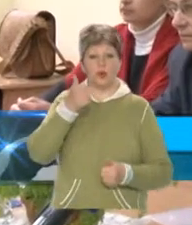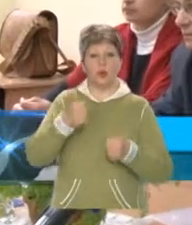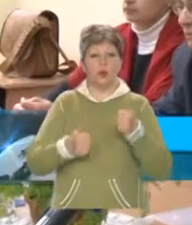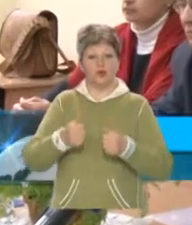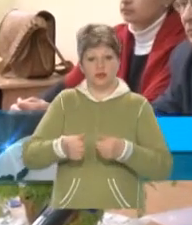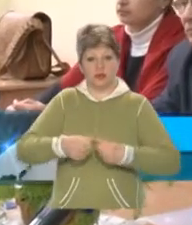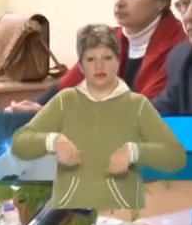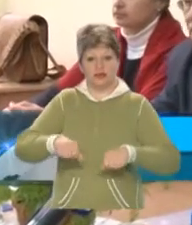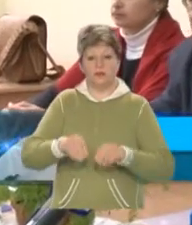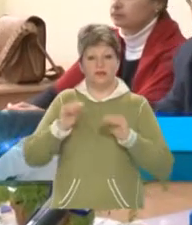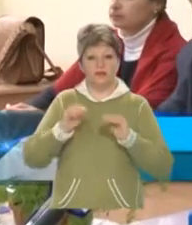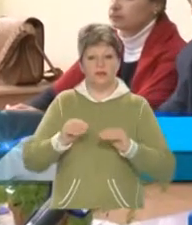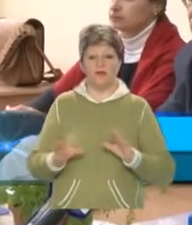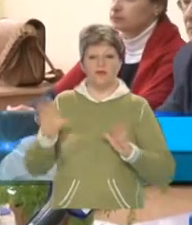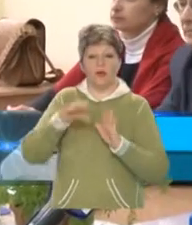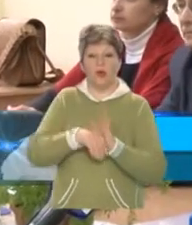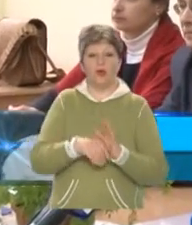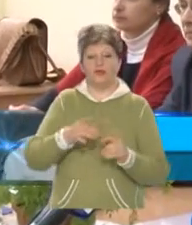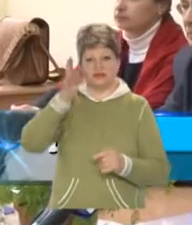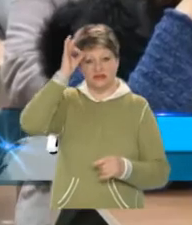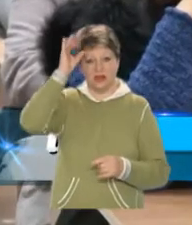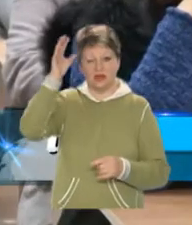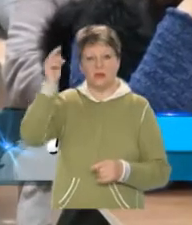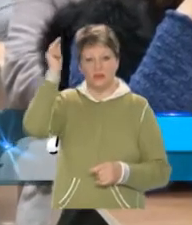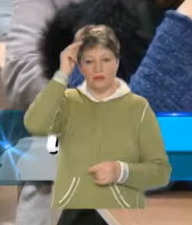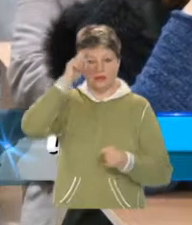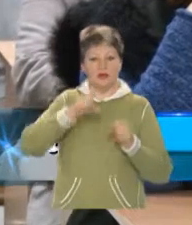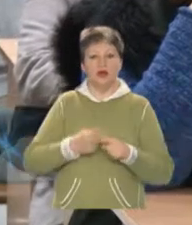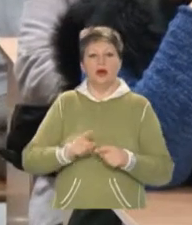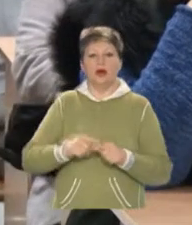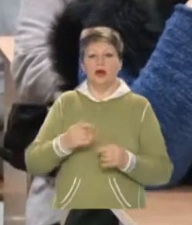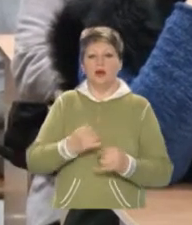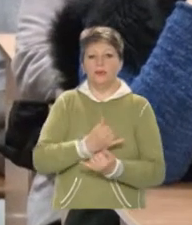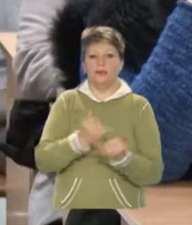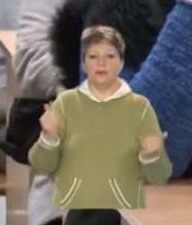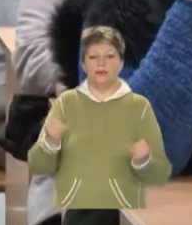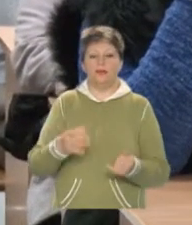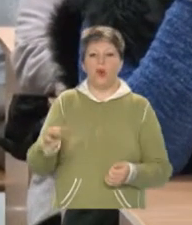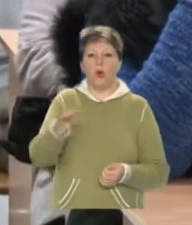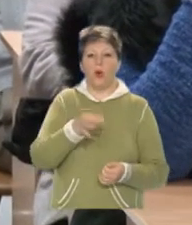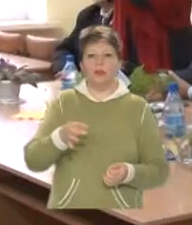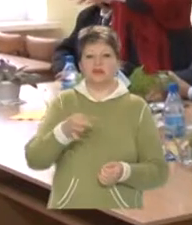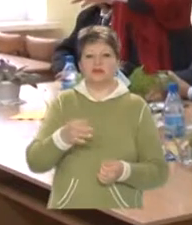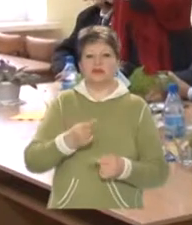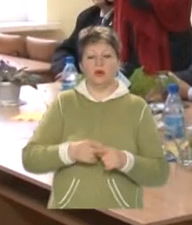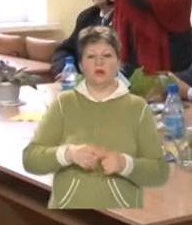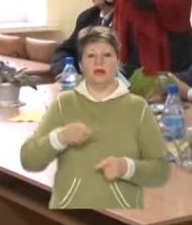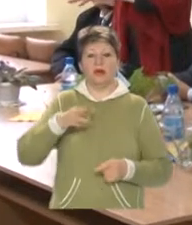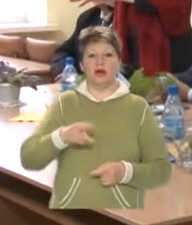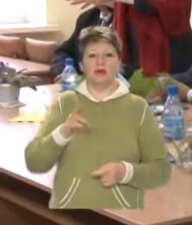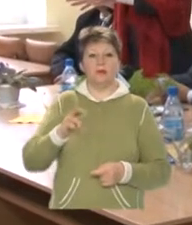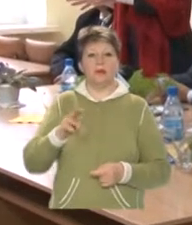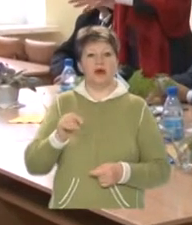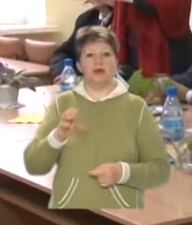вже 20 років поспіль, ходять відомі науковці, одноголосно присудила обласну краєзнавчу премію імені Михайла Максимовича